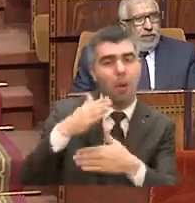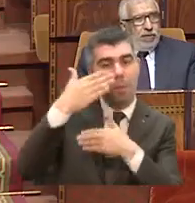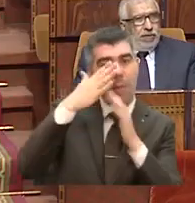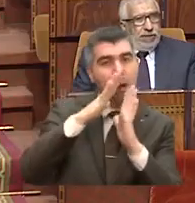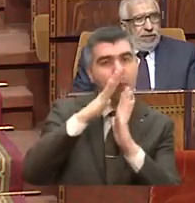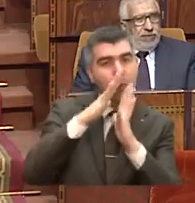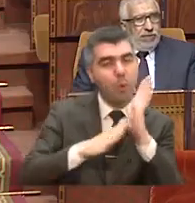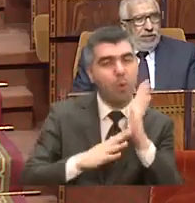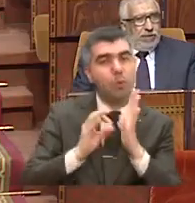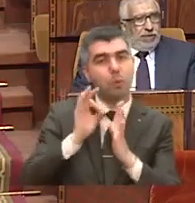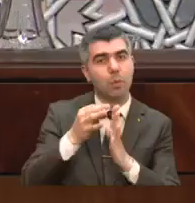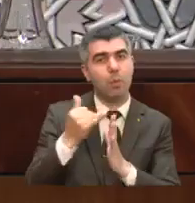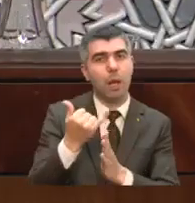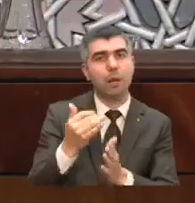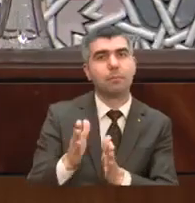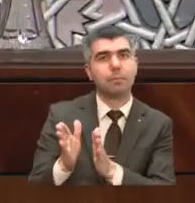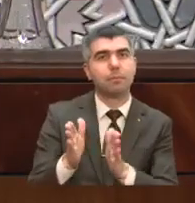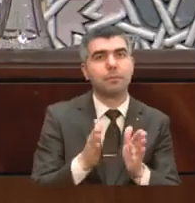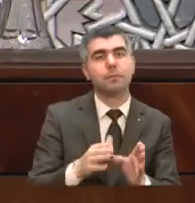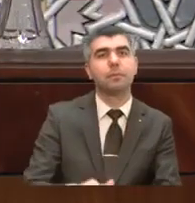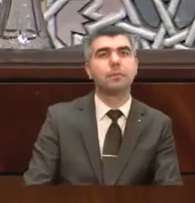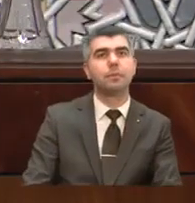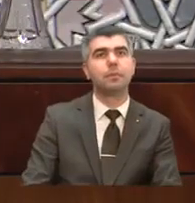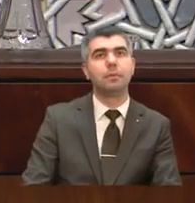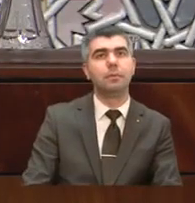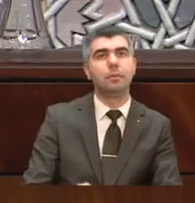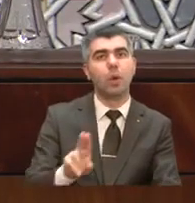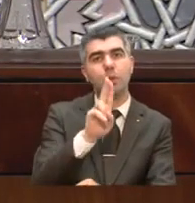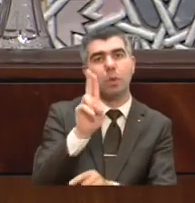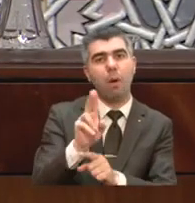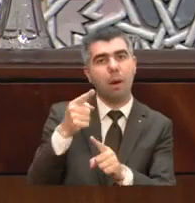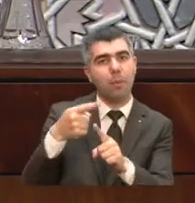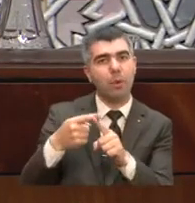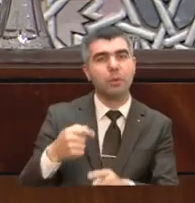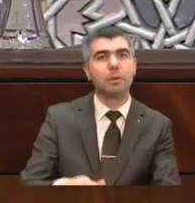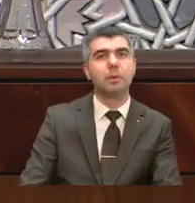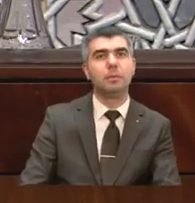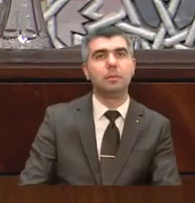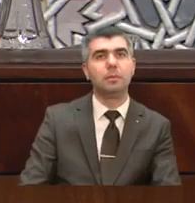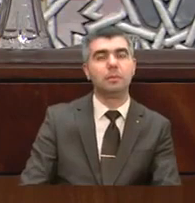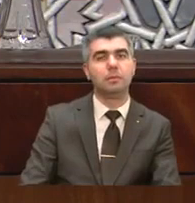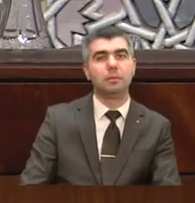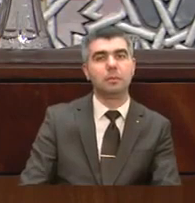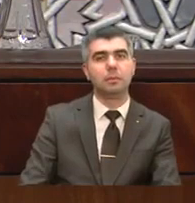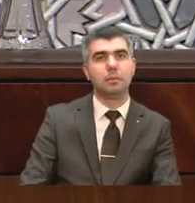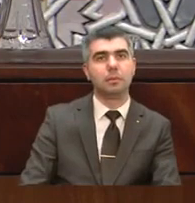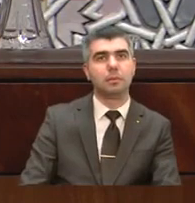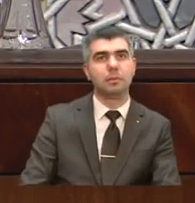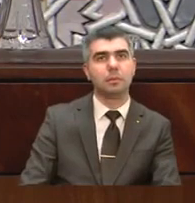وشكرا. شكرا. تعقيب إضافي آخر، الفريق الحركي.